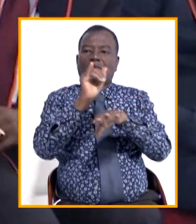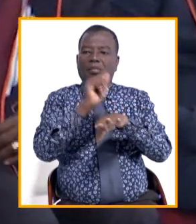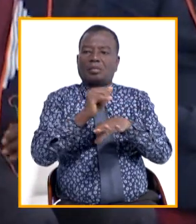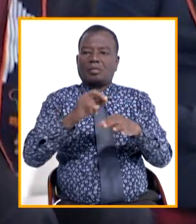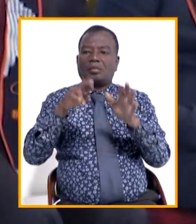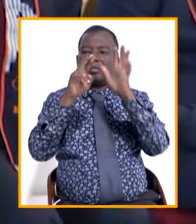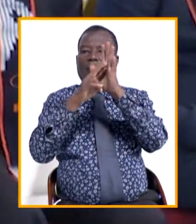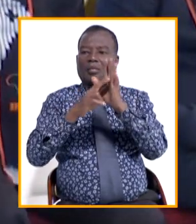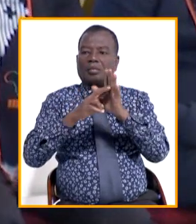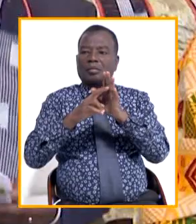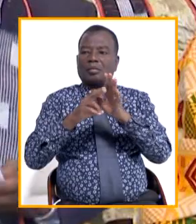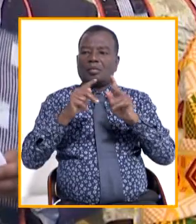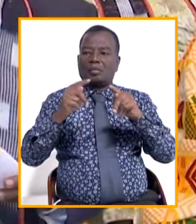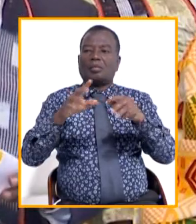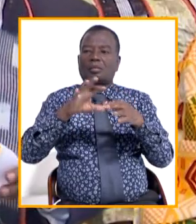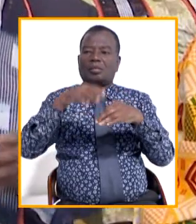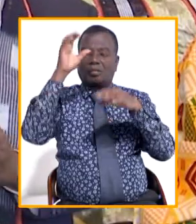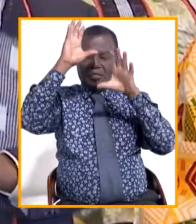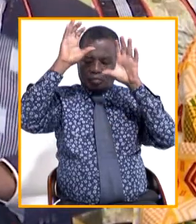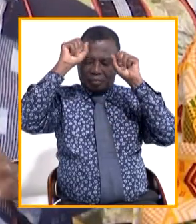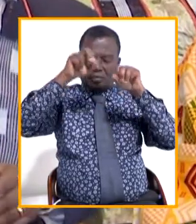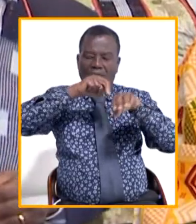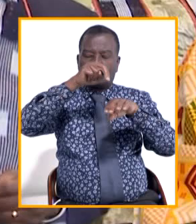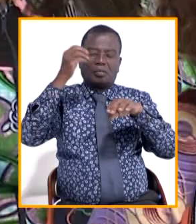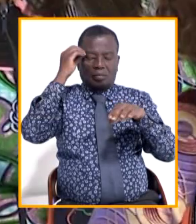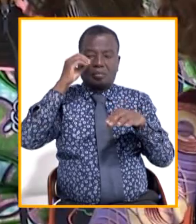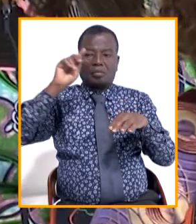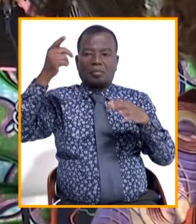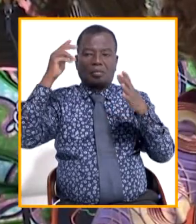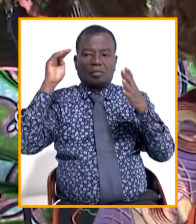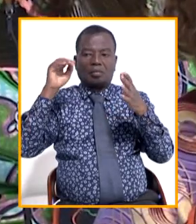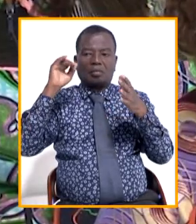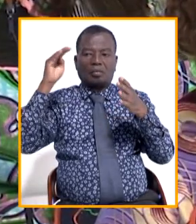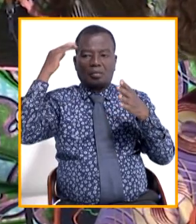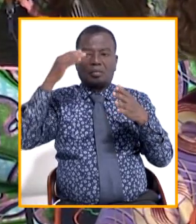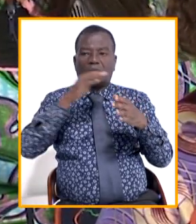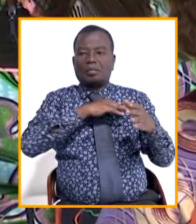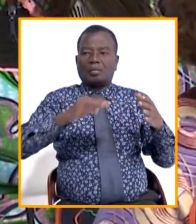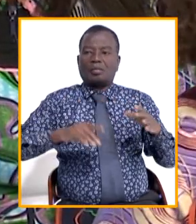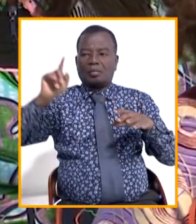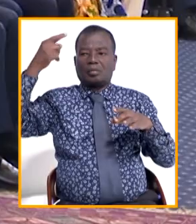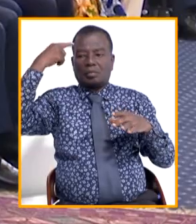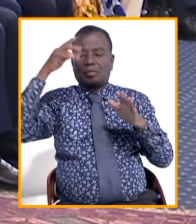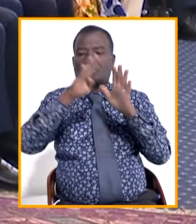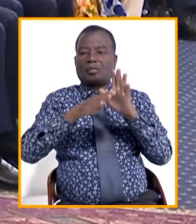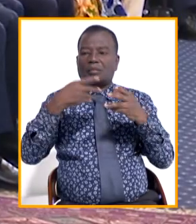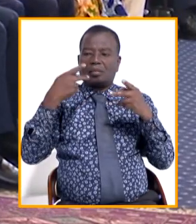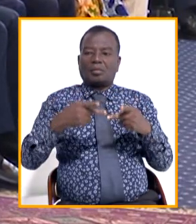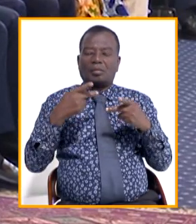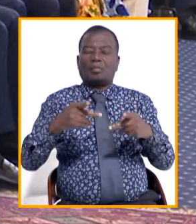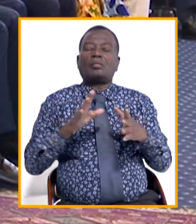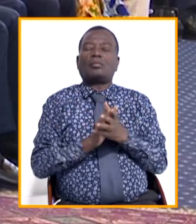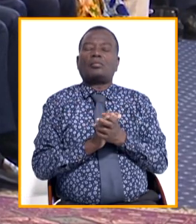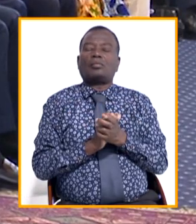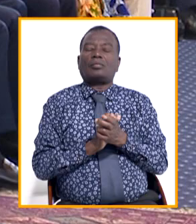le président de la République Alassane Ouattara, le premier ministre Patrick Hachi et des membres du gouvernement, en présence